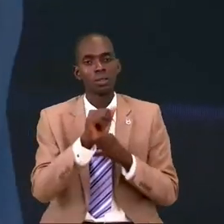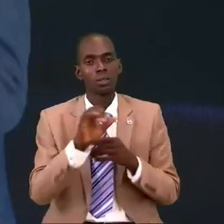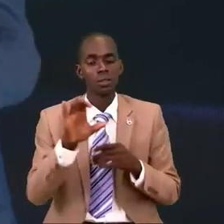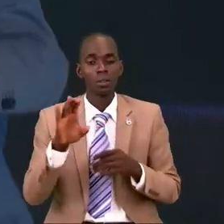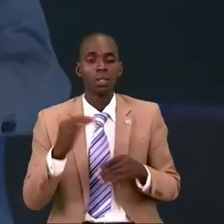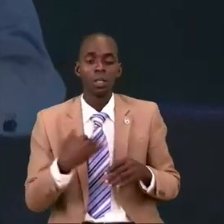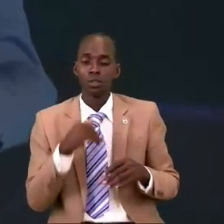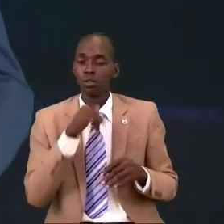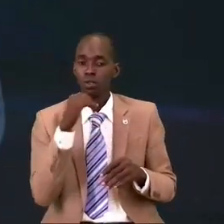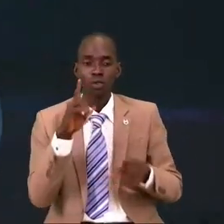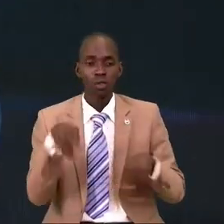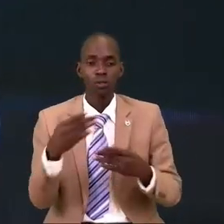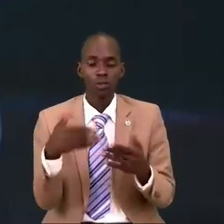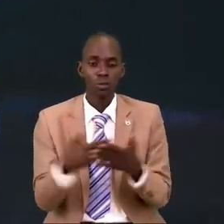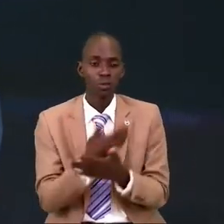au ciel.